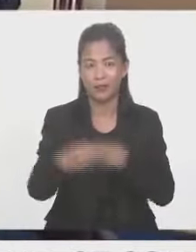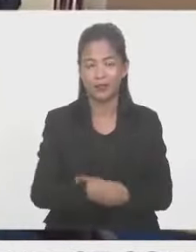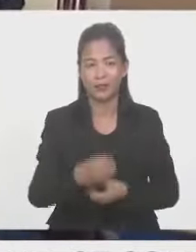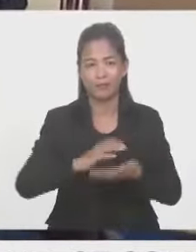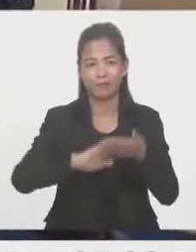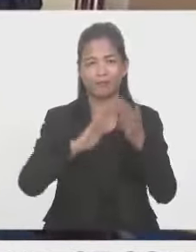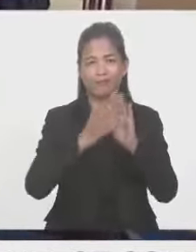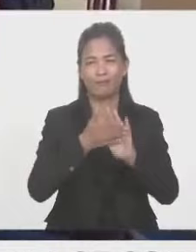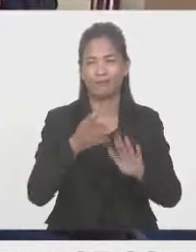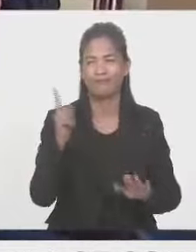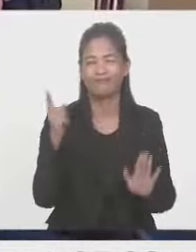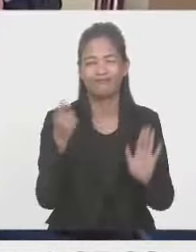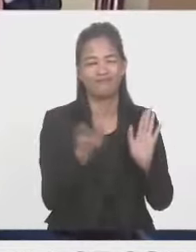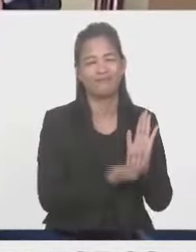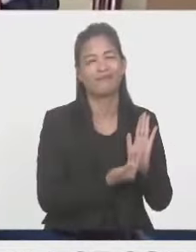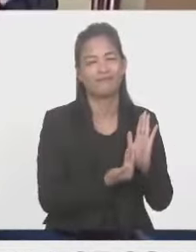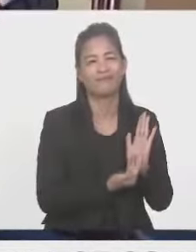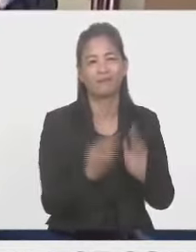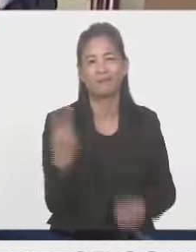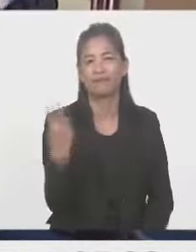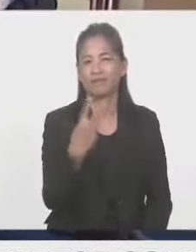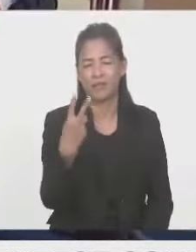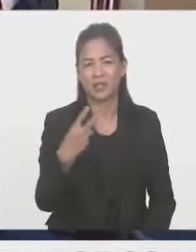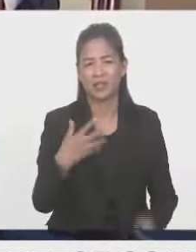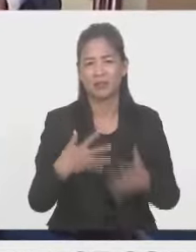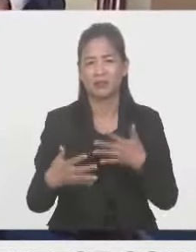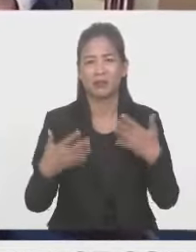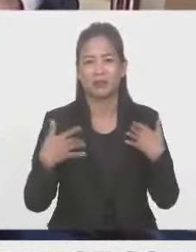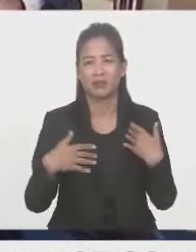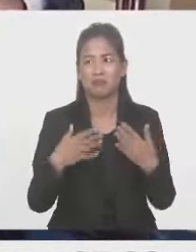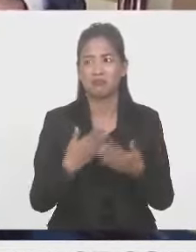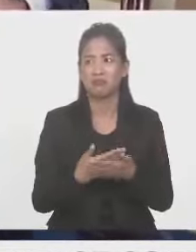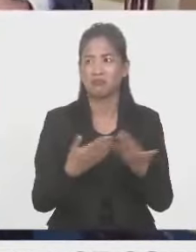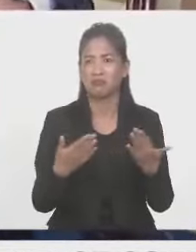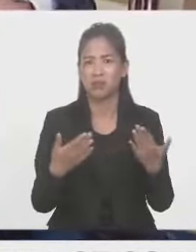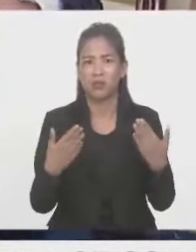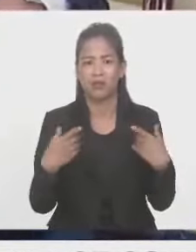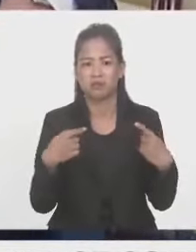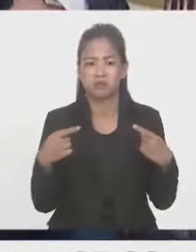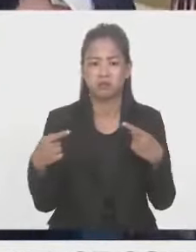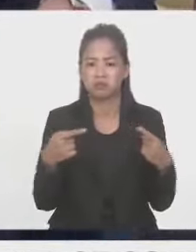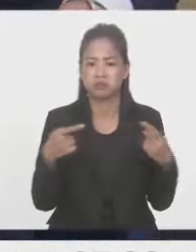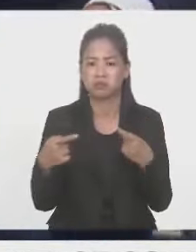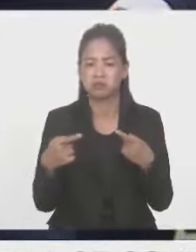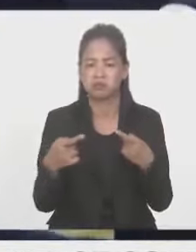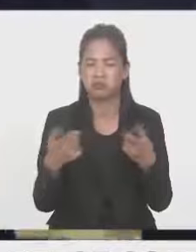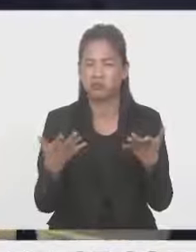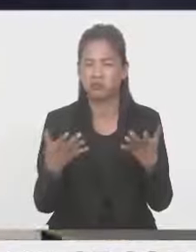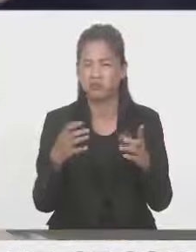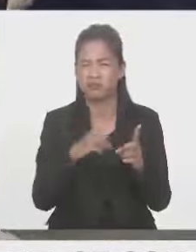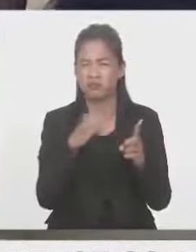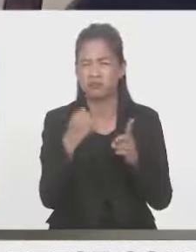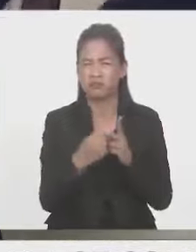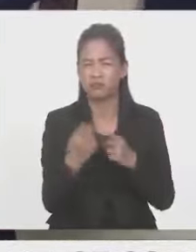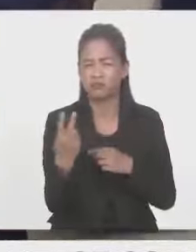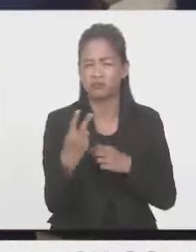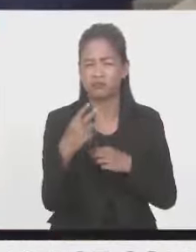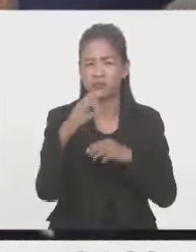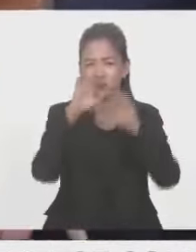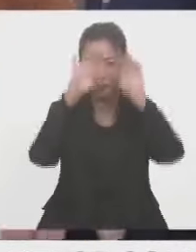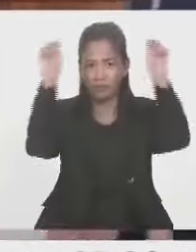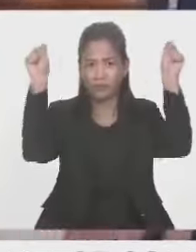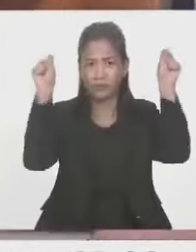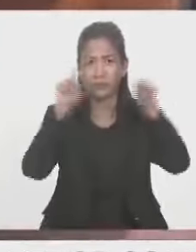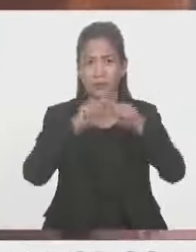imahe ang ipinakita ng dalawa sa kabila na tila pinabubulaanan ng tensyon sa pagitan ng kapwa presidente. Ngayon